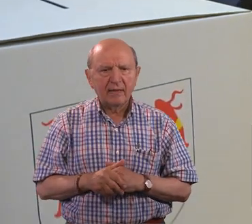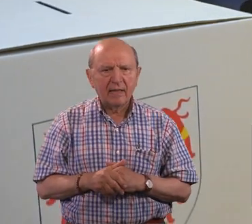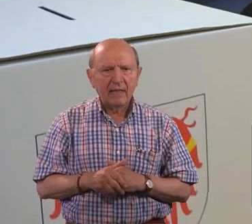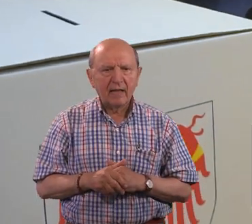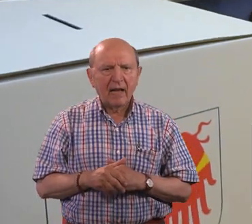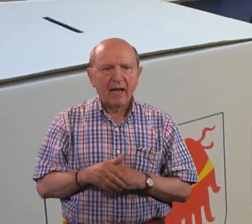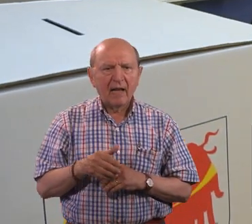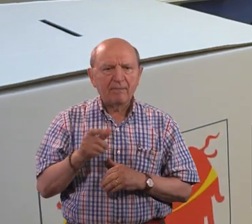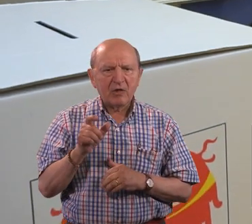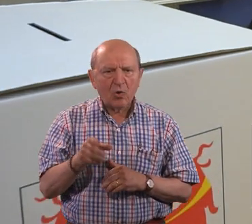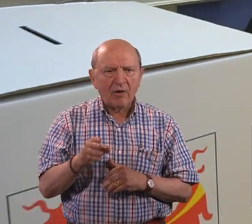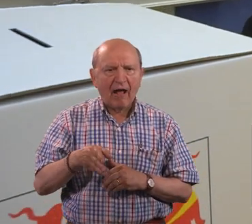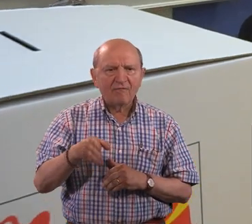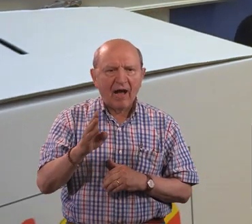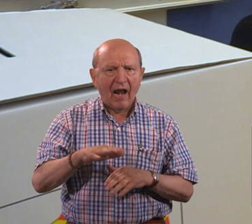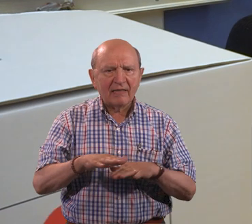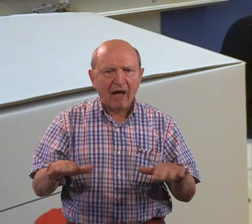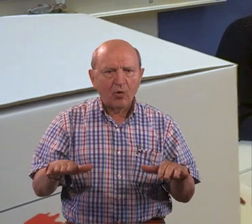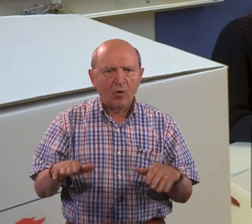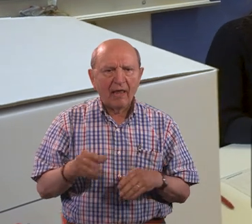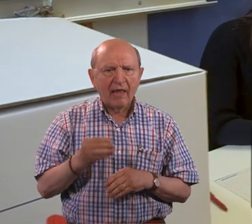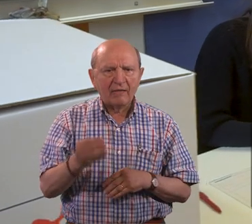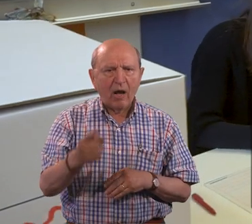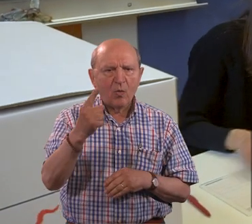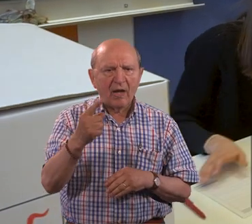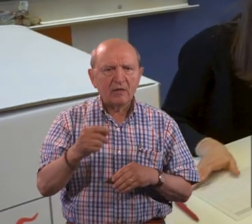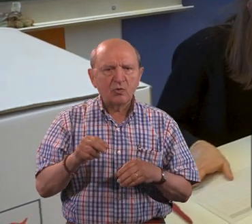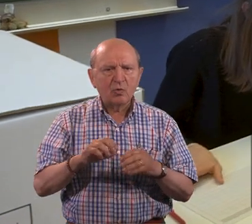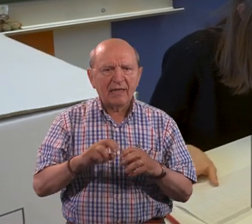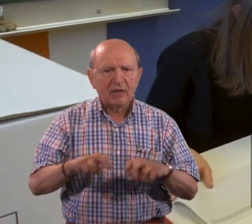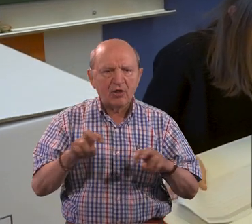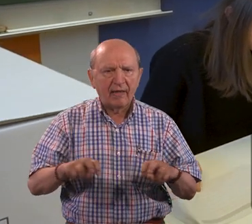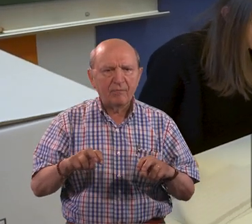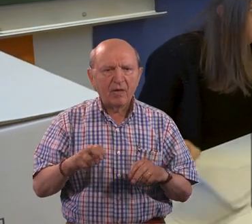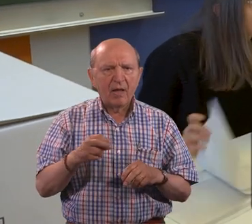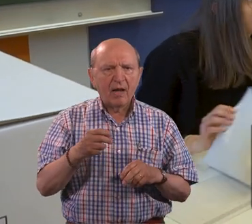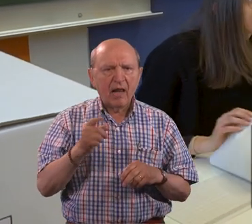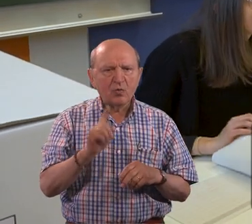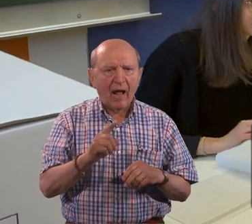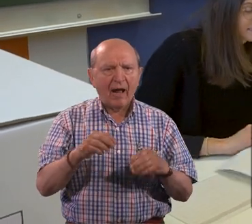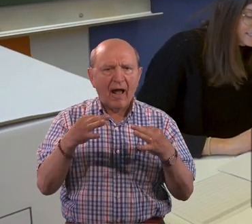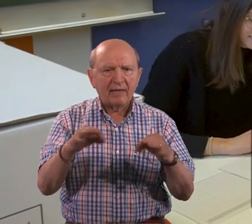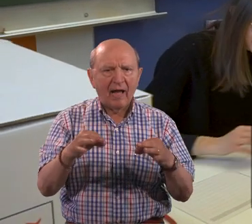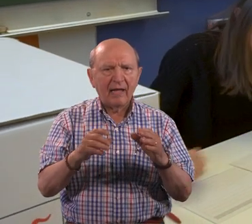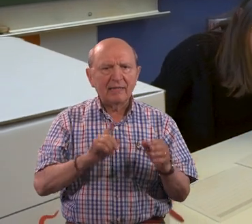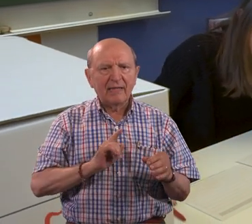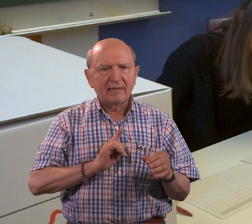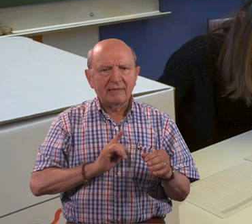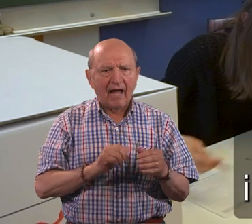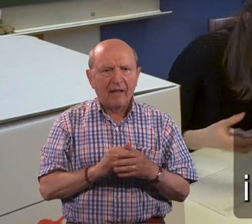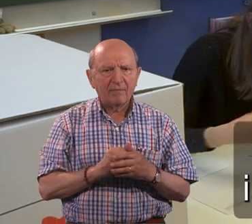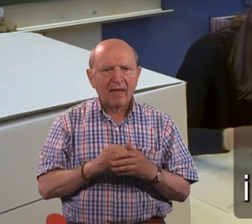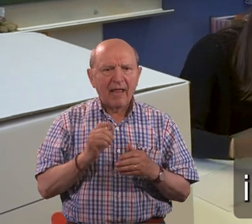il signor Rossi va al tavolo ed ha una scriutatrice la sua carta d'identità e la sua tessera elettorale